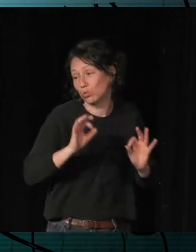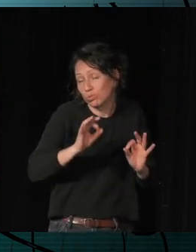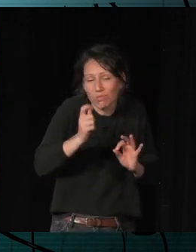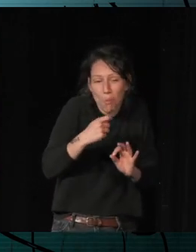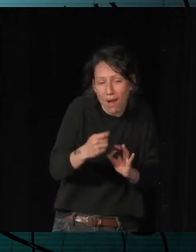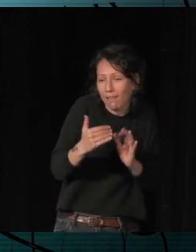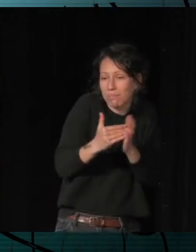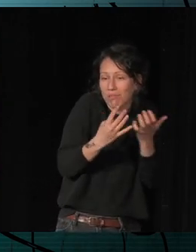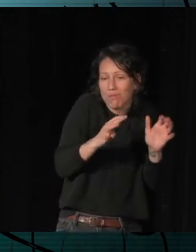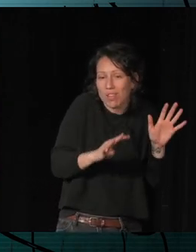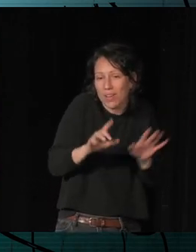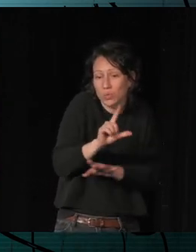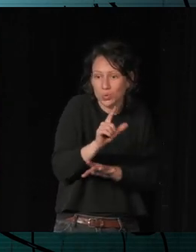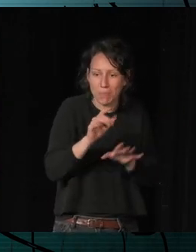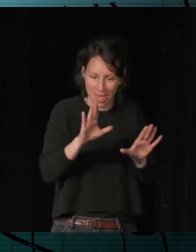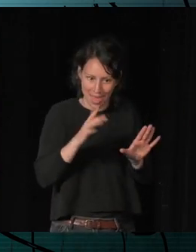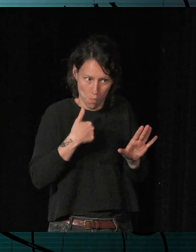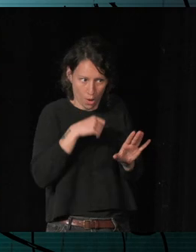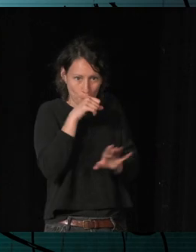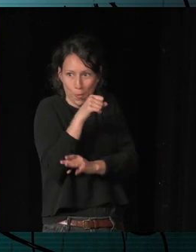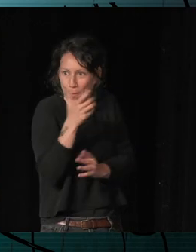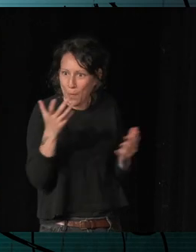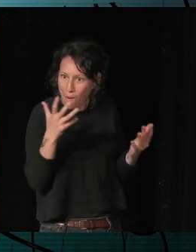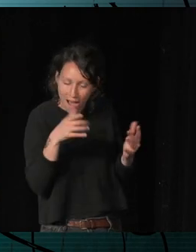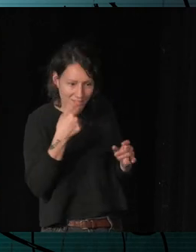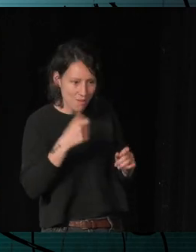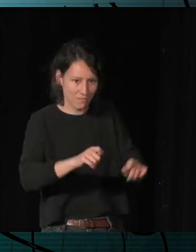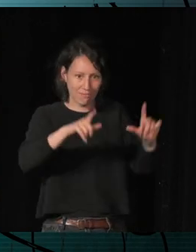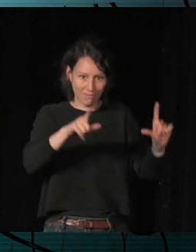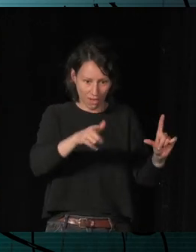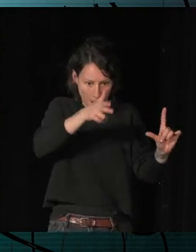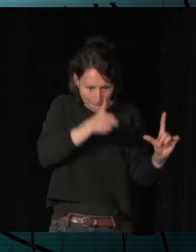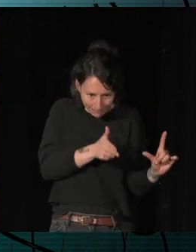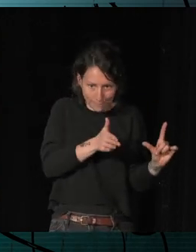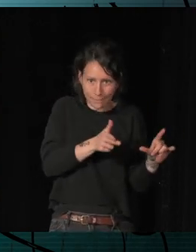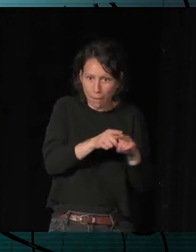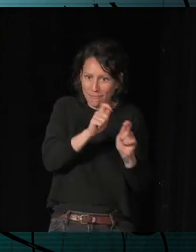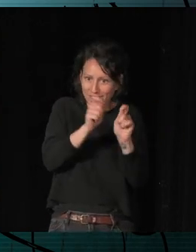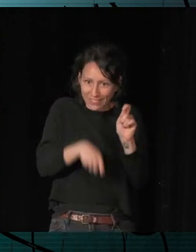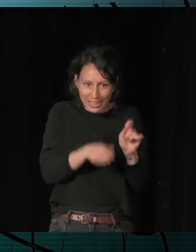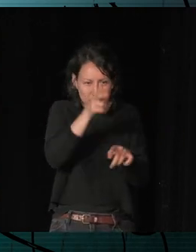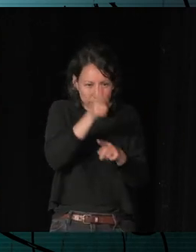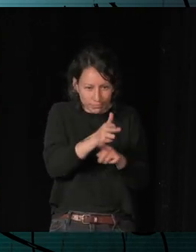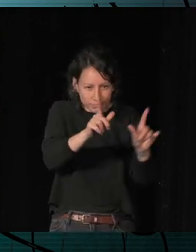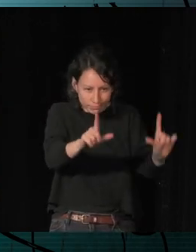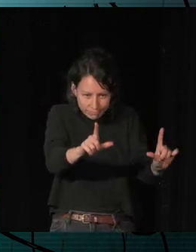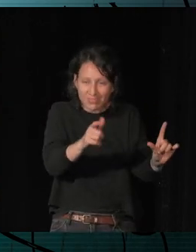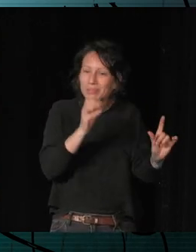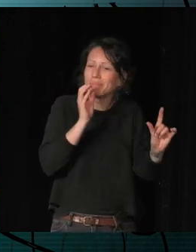j'aime bien ce rapport avec ses caméras fixes ses angles de vue qui font vraiment penser au au cinéma expressioniste